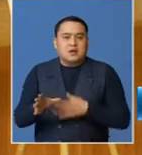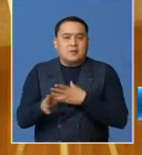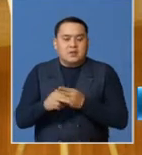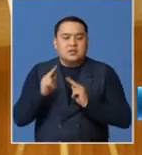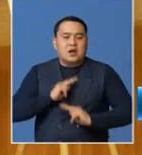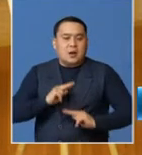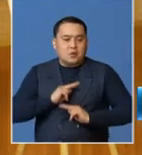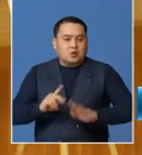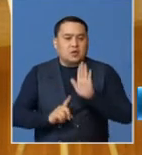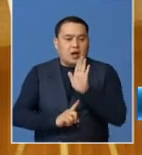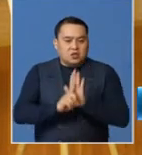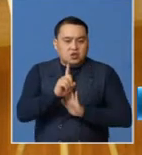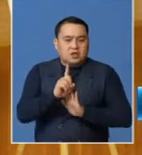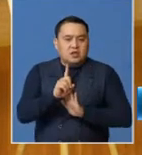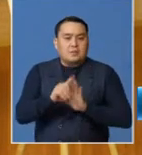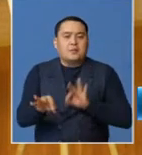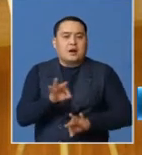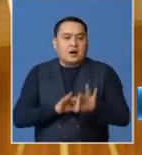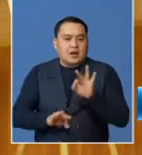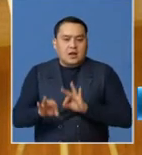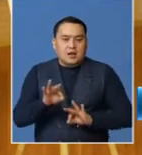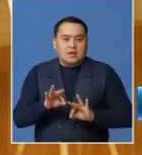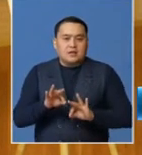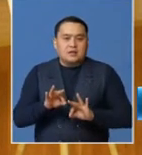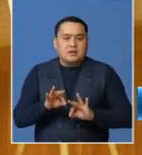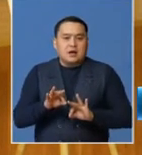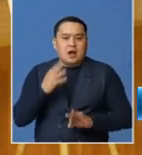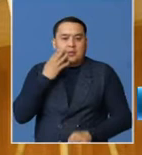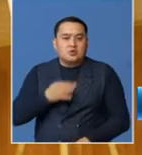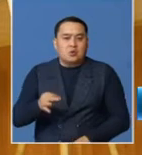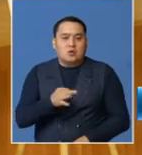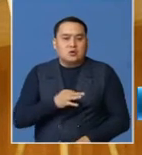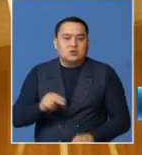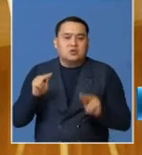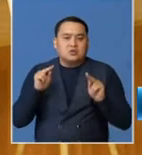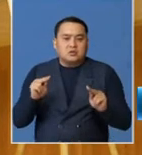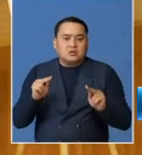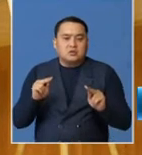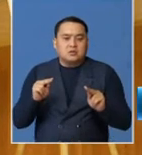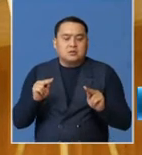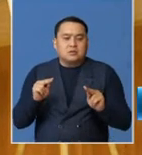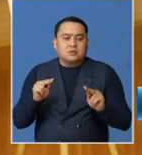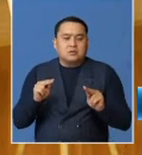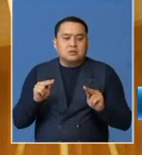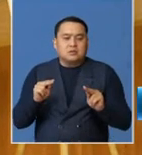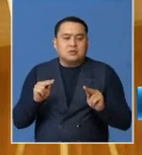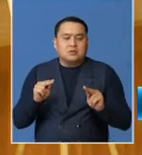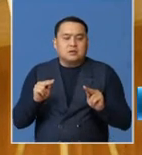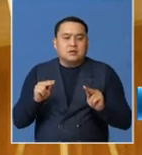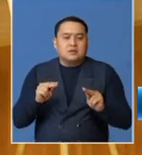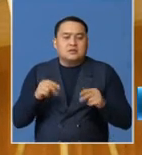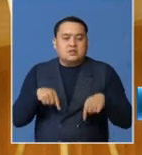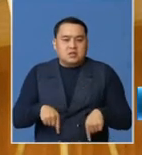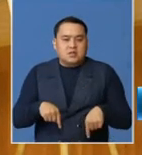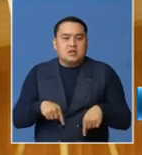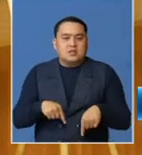работе. Начинаем проект «Жетсу адалдык алана». Здесь мы уже